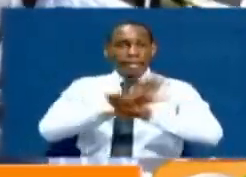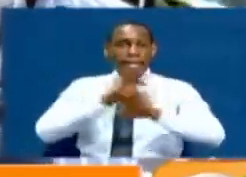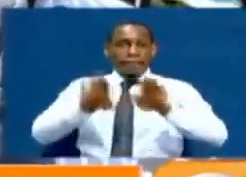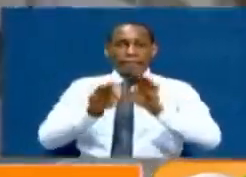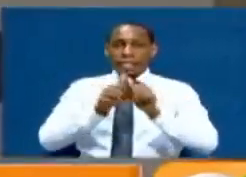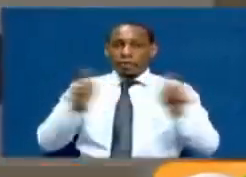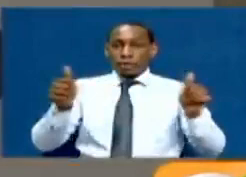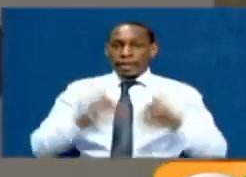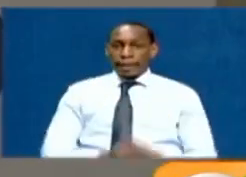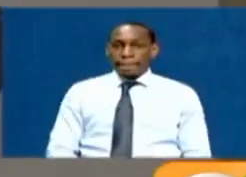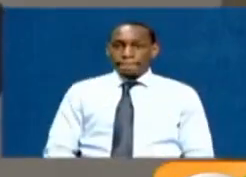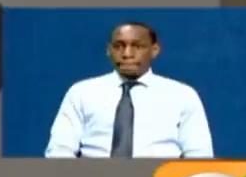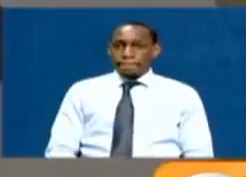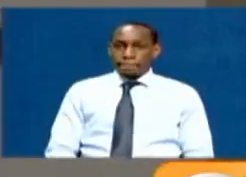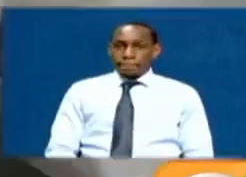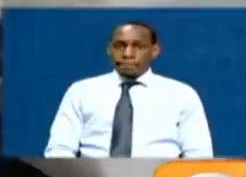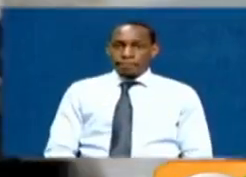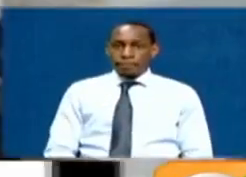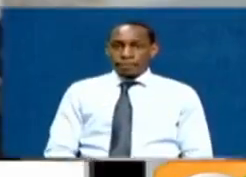is on course.